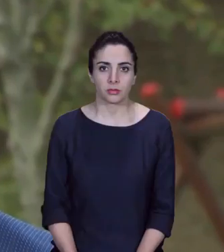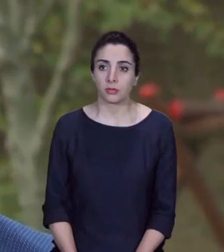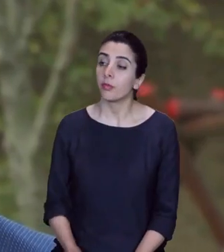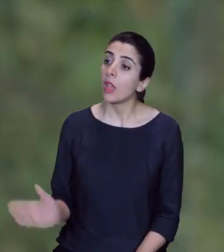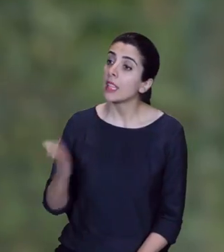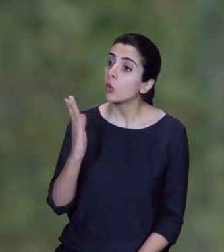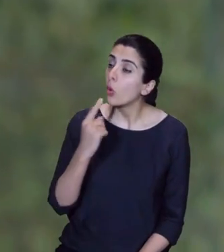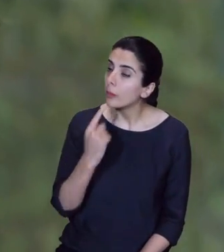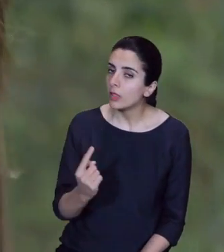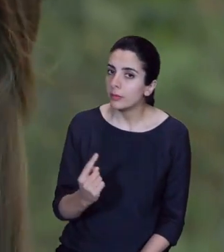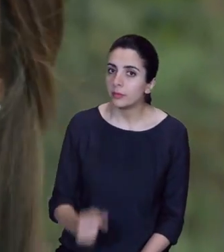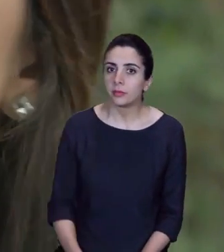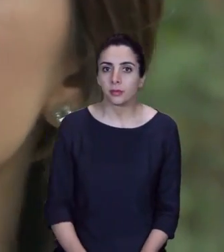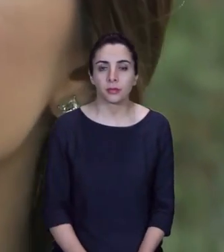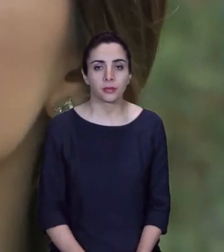Gidiyoruz dedim.